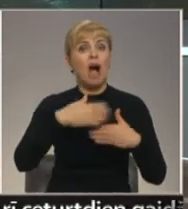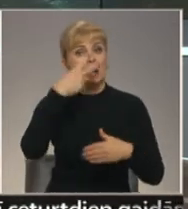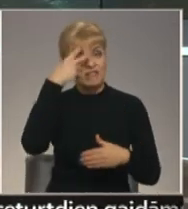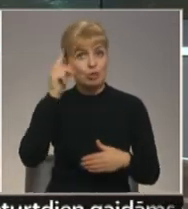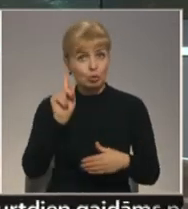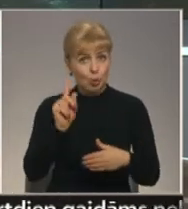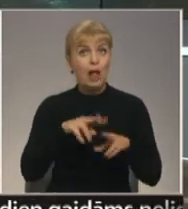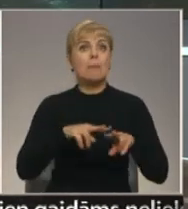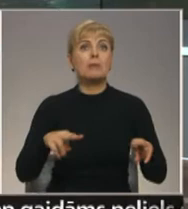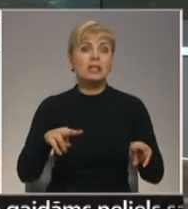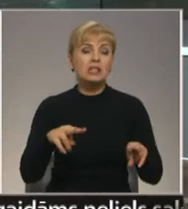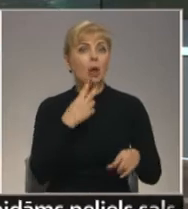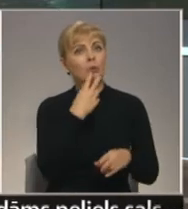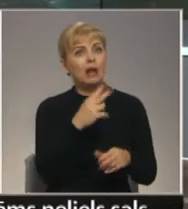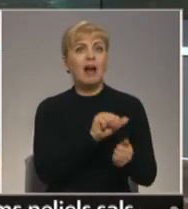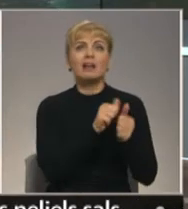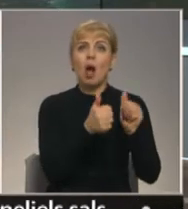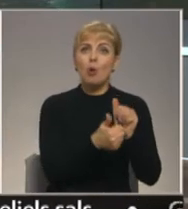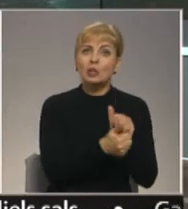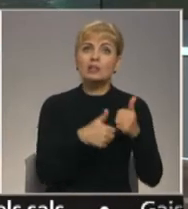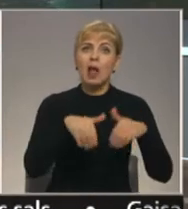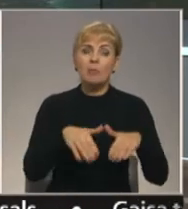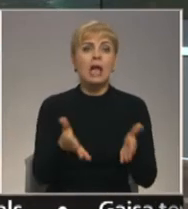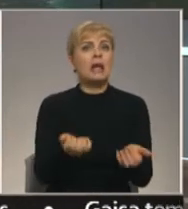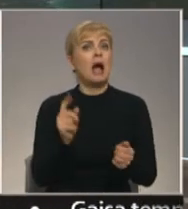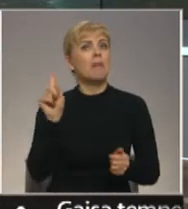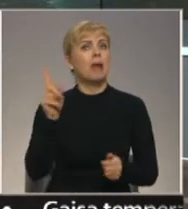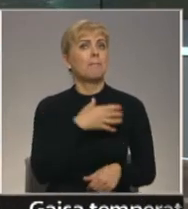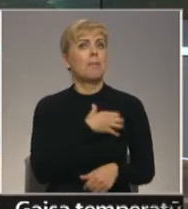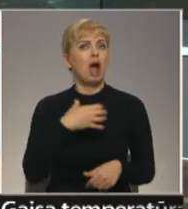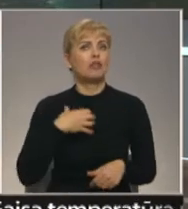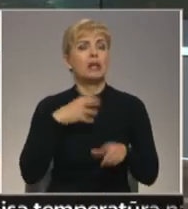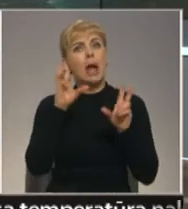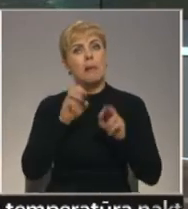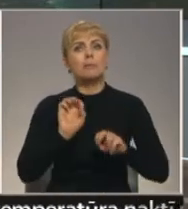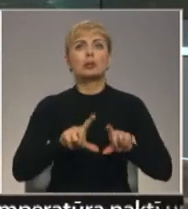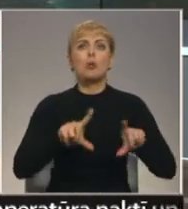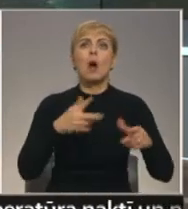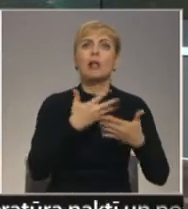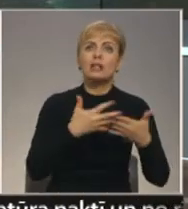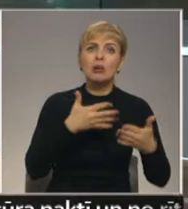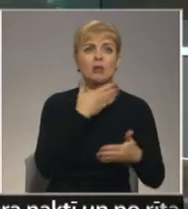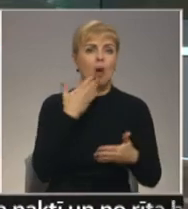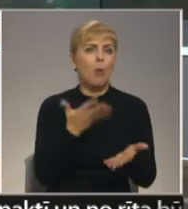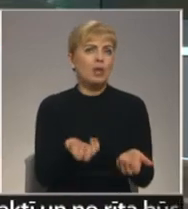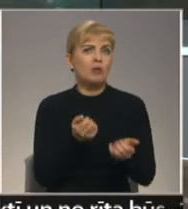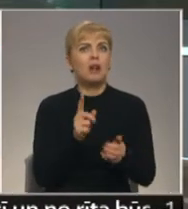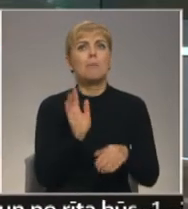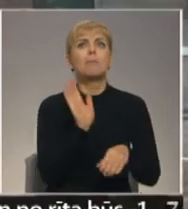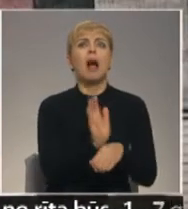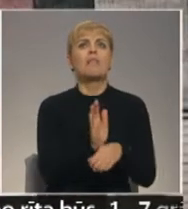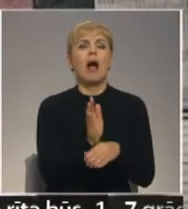tīklu nav jāuzsver kā pavēle atteikties no vidusskolas statusa. TV Kurzem kolēģe Ines Ķesters stāsta vairāk.